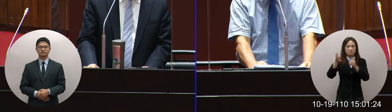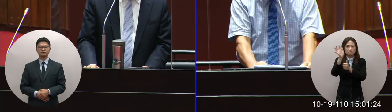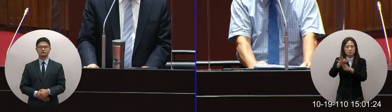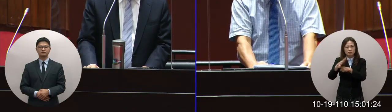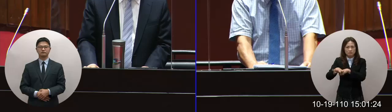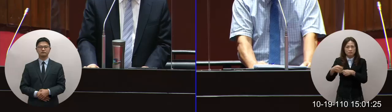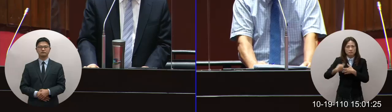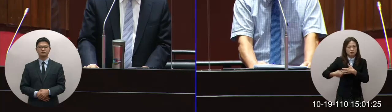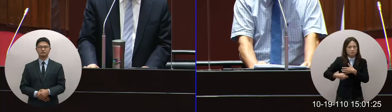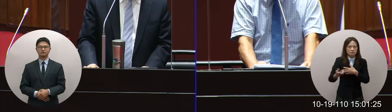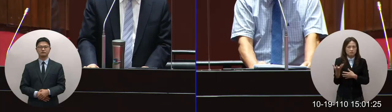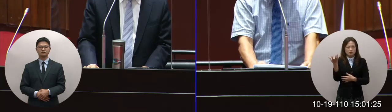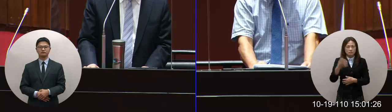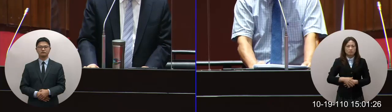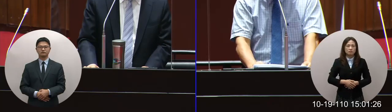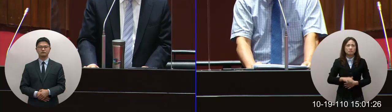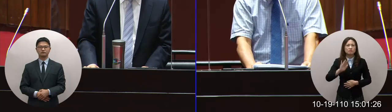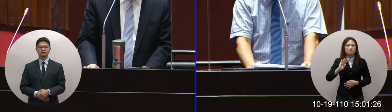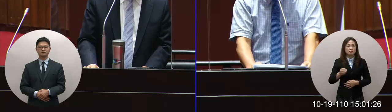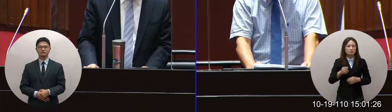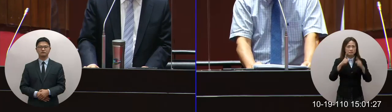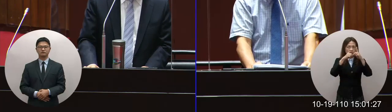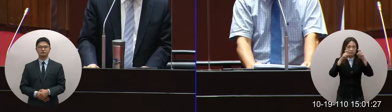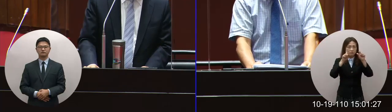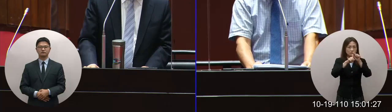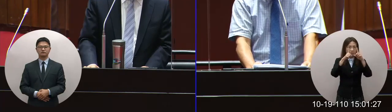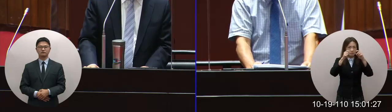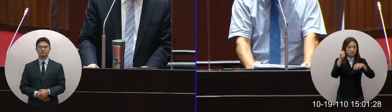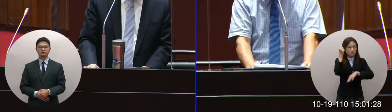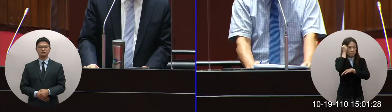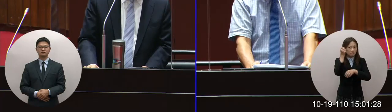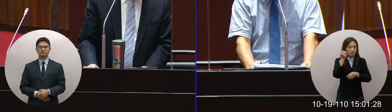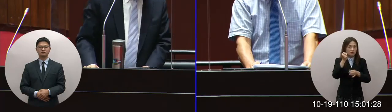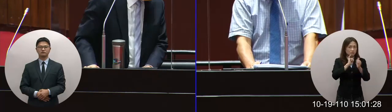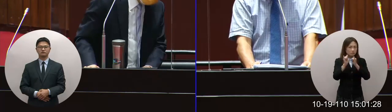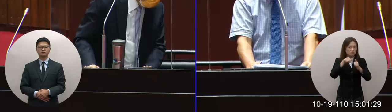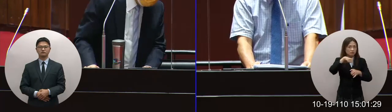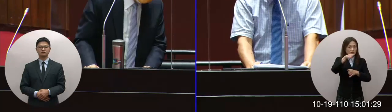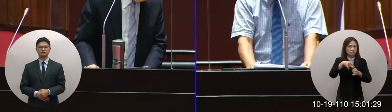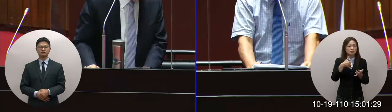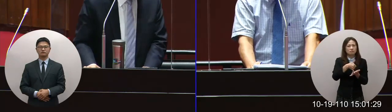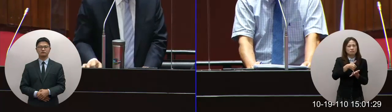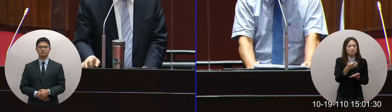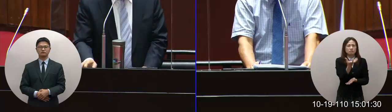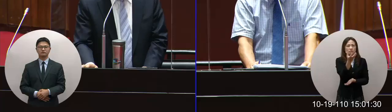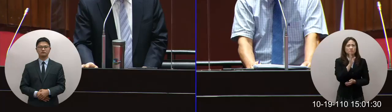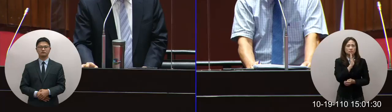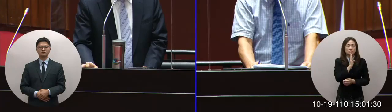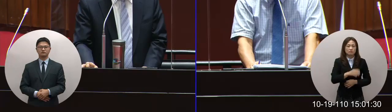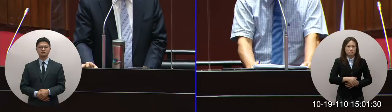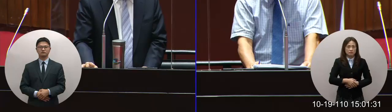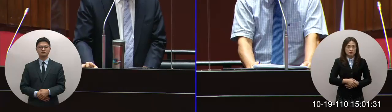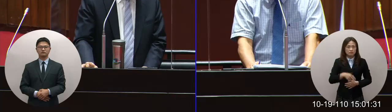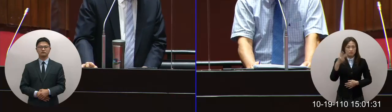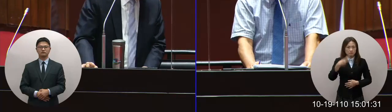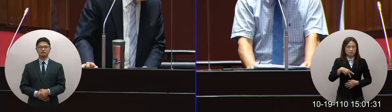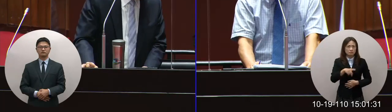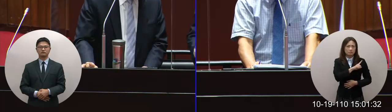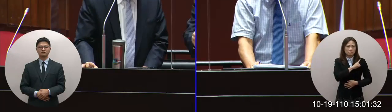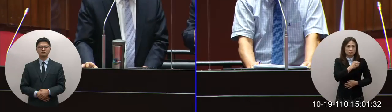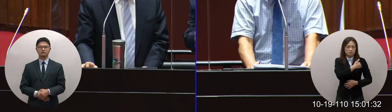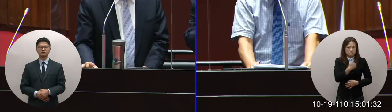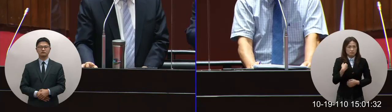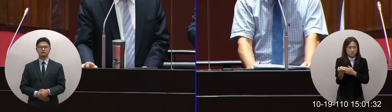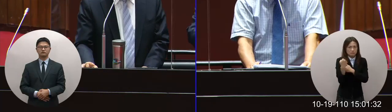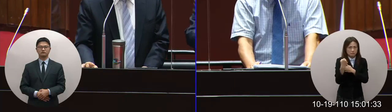是高雄城中城的住户弱势啊，不在少数哦，那也缺乏能力